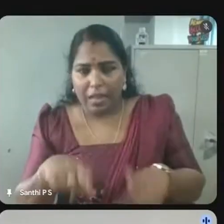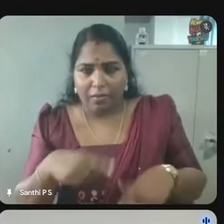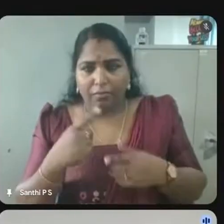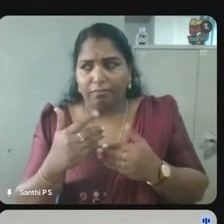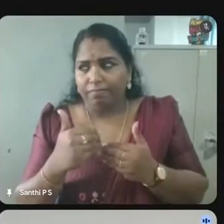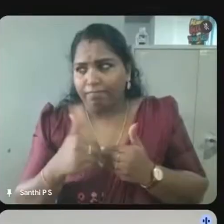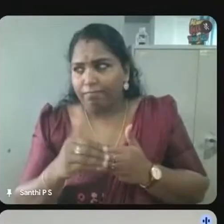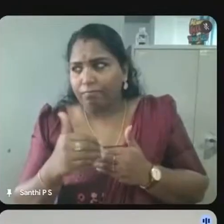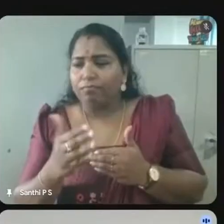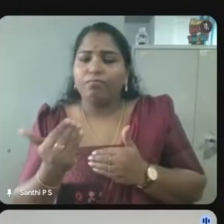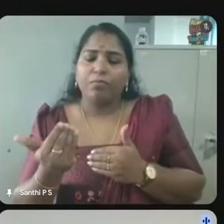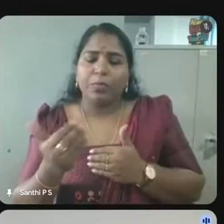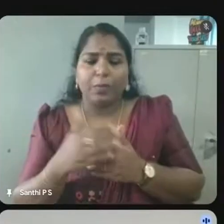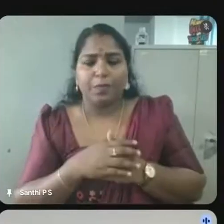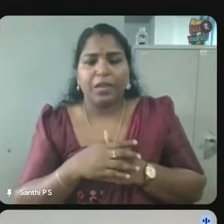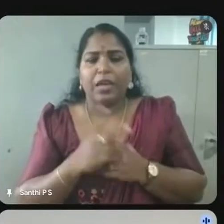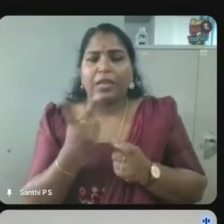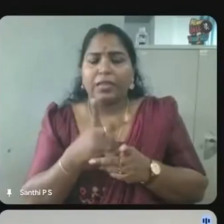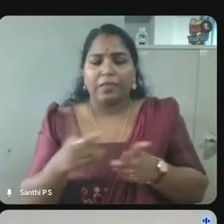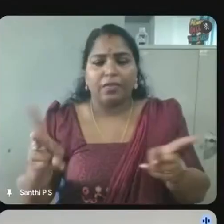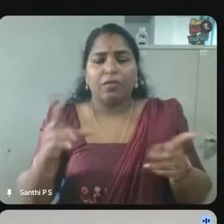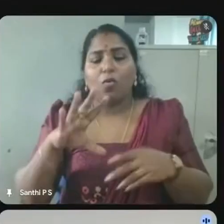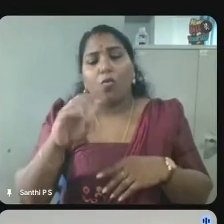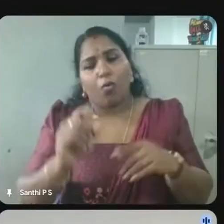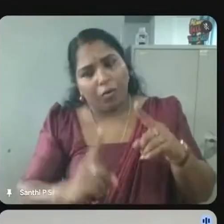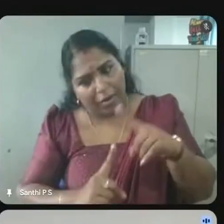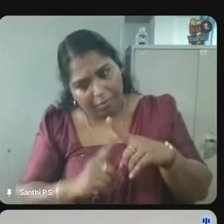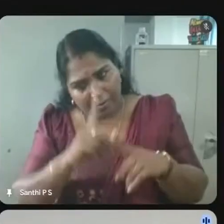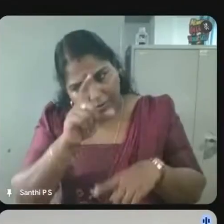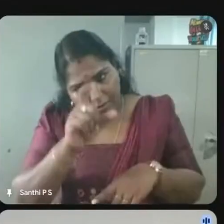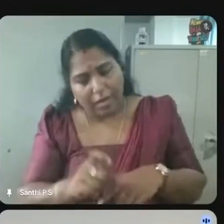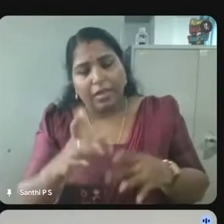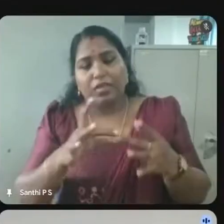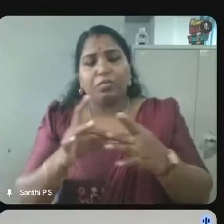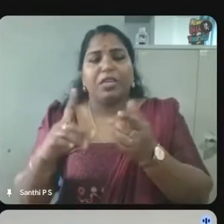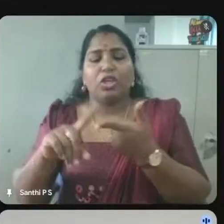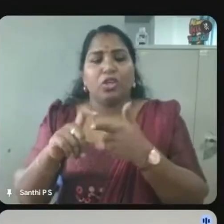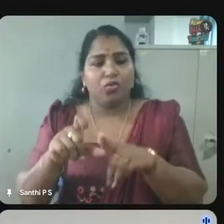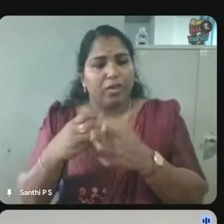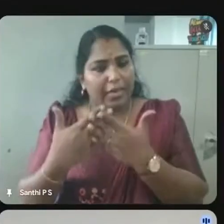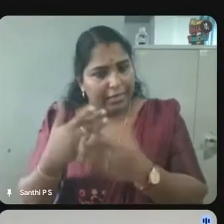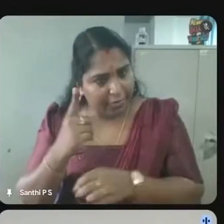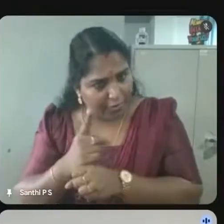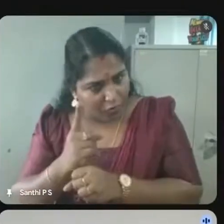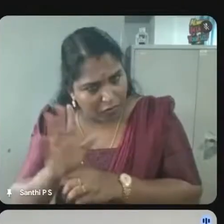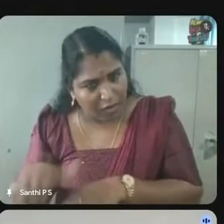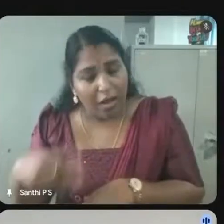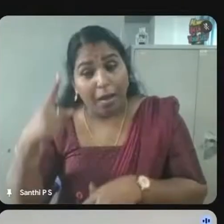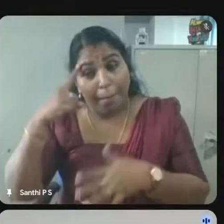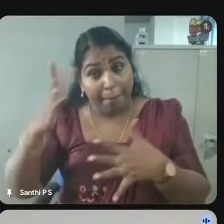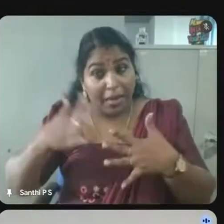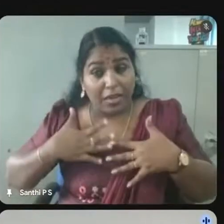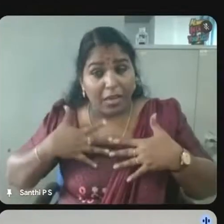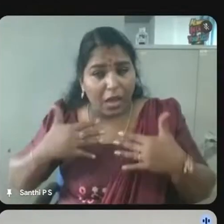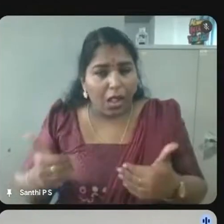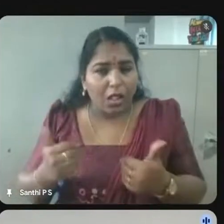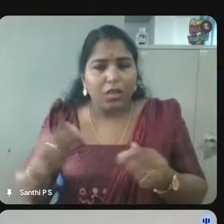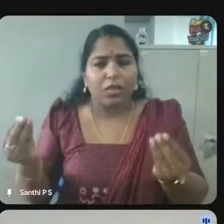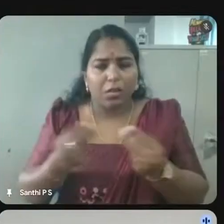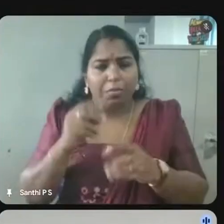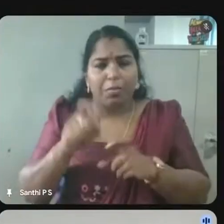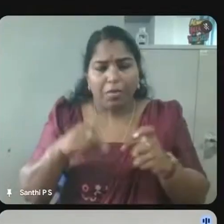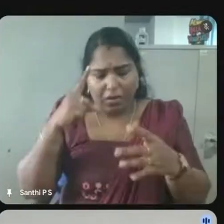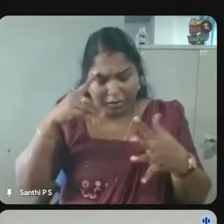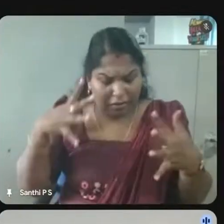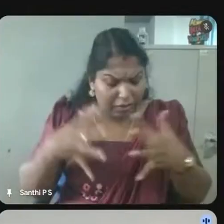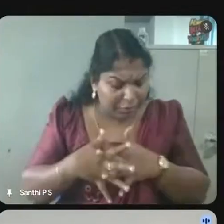പറ്റും. അതിനുവേണ്ടിയുള്ള പല ഓക്യുപേഷണൽ തെറാപ്പിസ്റ്റ് ഉണ്ട്, സ്പെഷ്യൽ എഡ്യൂക്കേറ്റേഴ്സ് ഉണ്ട്. അവരുടെ മാനസികാരോഗ്യം, നമ്മൾ നേരത്തെ പറഞ്ഞു അവർക്ക് ഡിപ്രഷൻ,